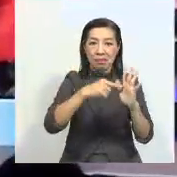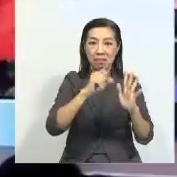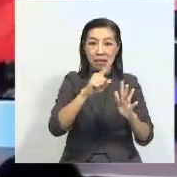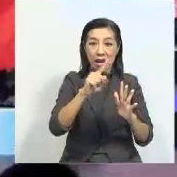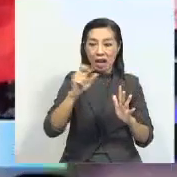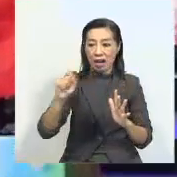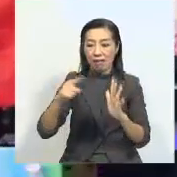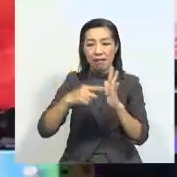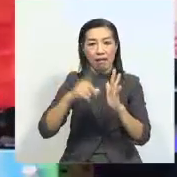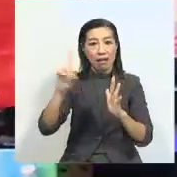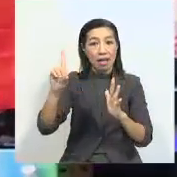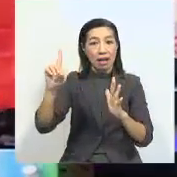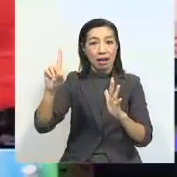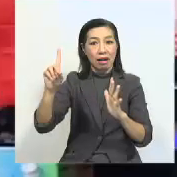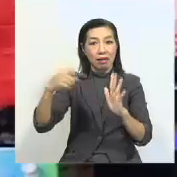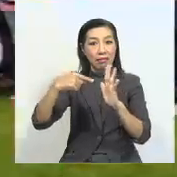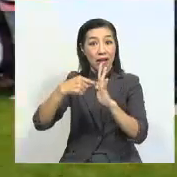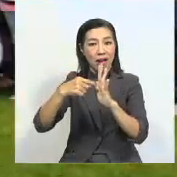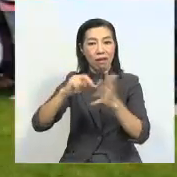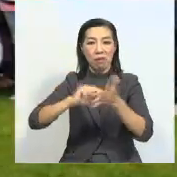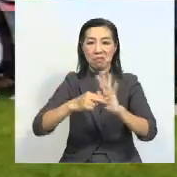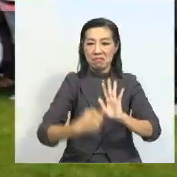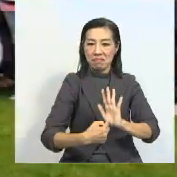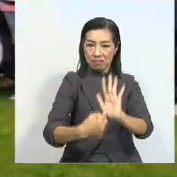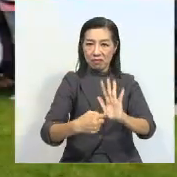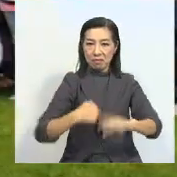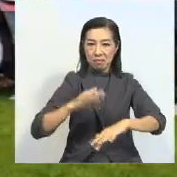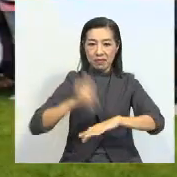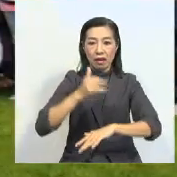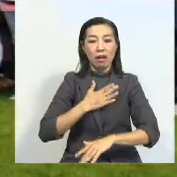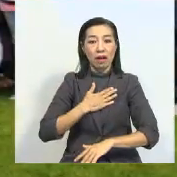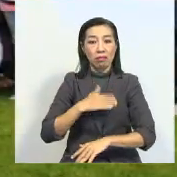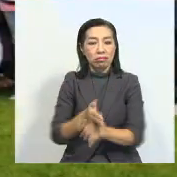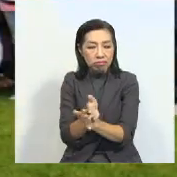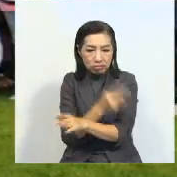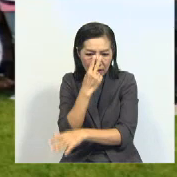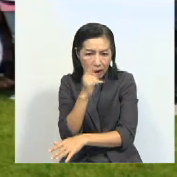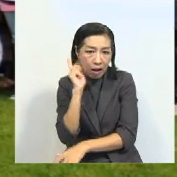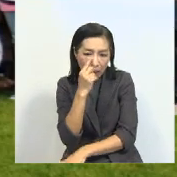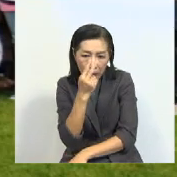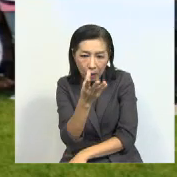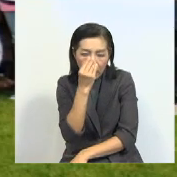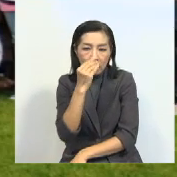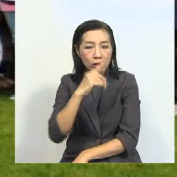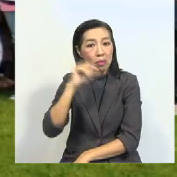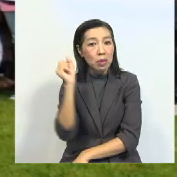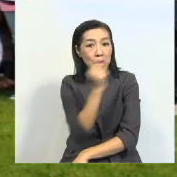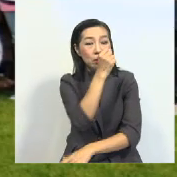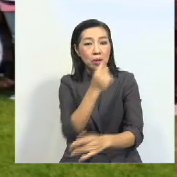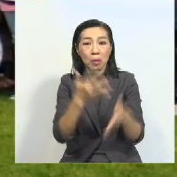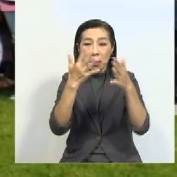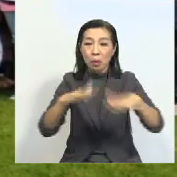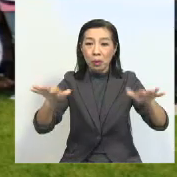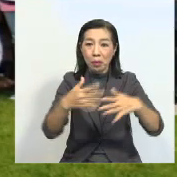เด็กไทยนะคะนี่ คือเราเป็นผู้ที่ติดตามข่าวเนี่ยนะคะเห็นช่วงดนตรีขึ้นแล้วก็วิ่งไป